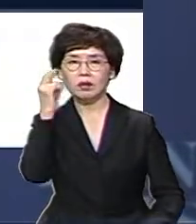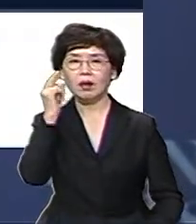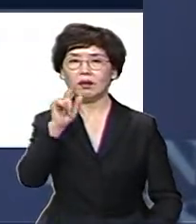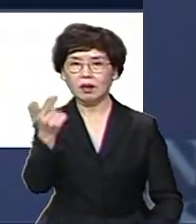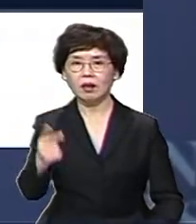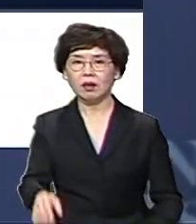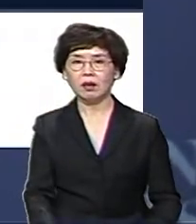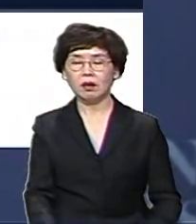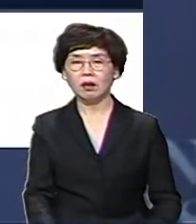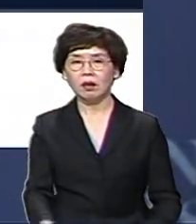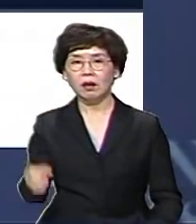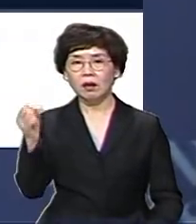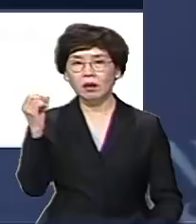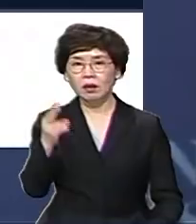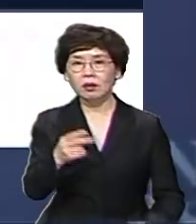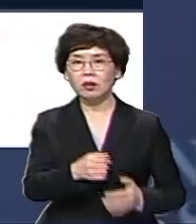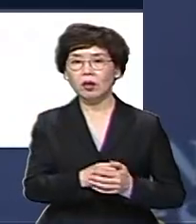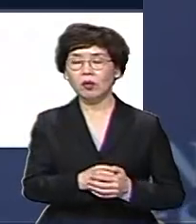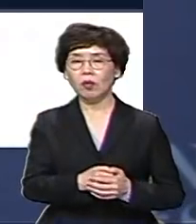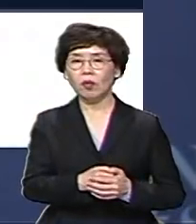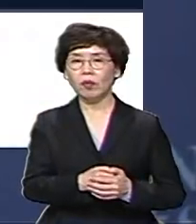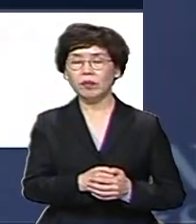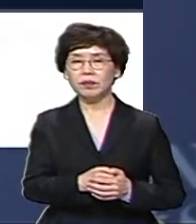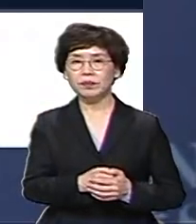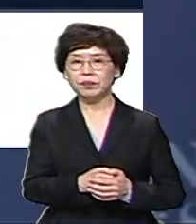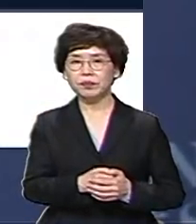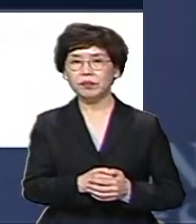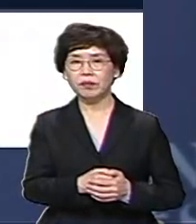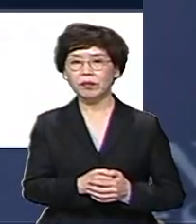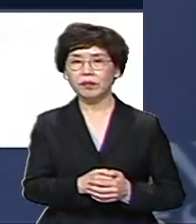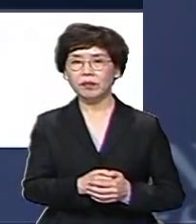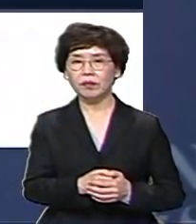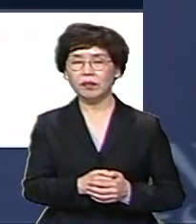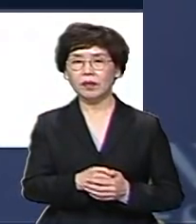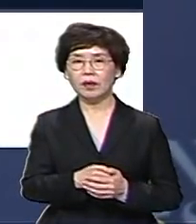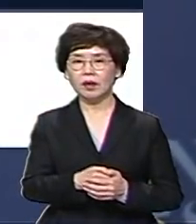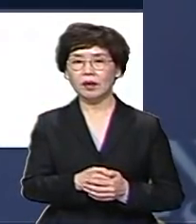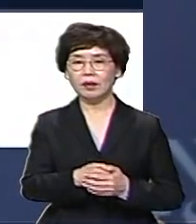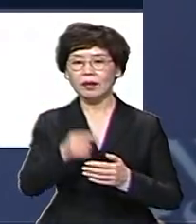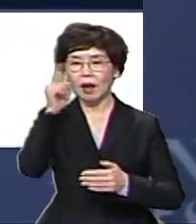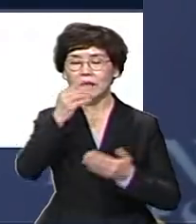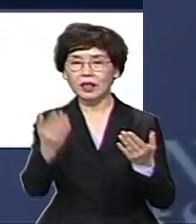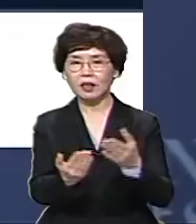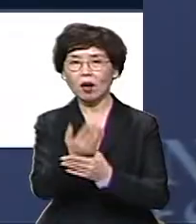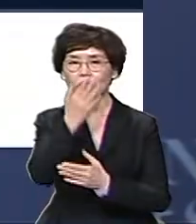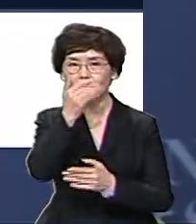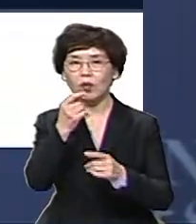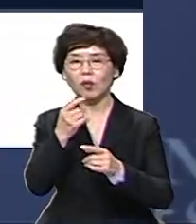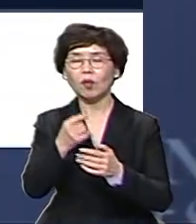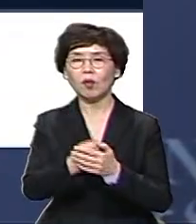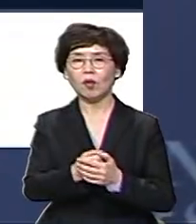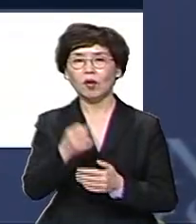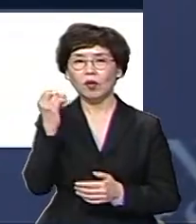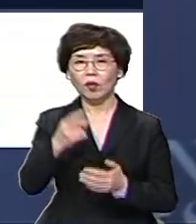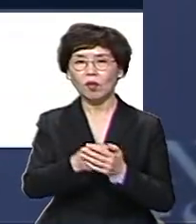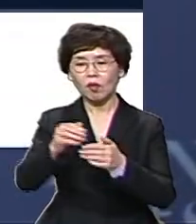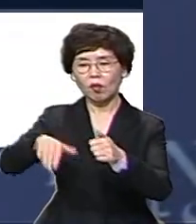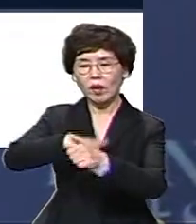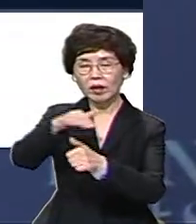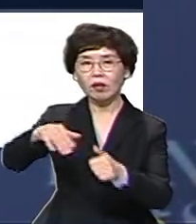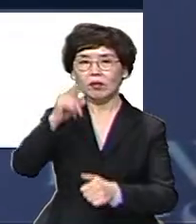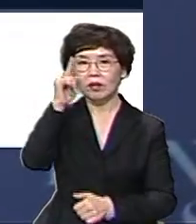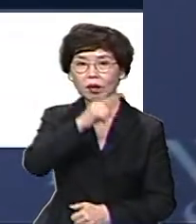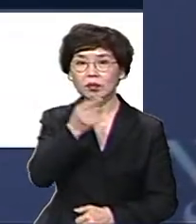끔찍한 일이었습니다. 물론 그 얘기 했습니다. 제가. I don't believe 저는